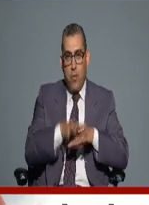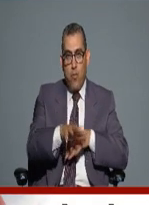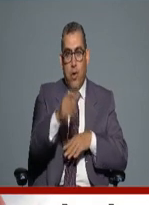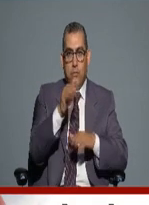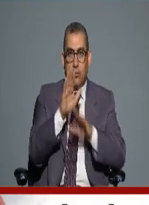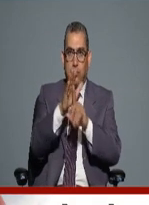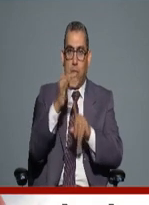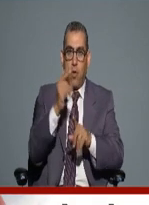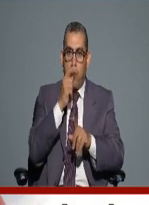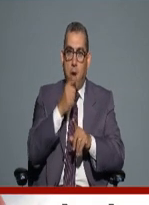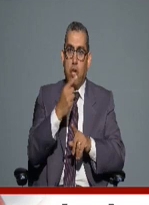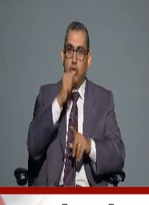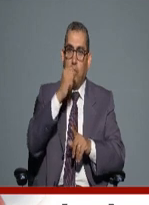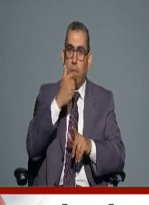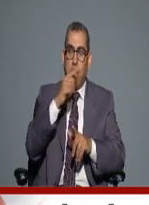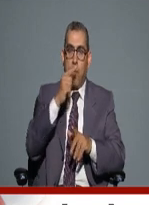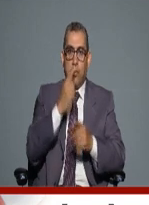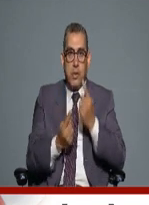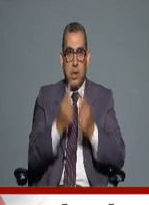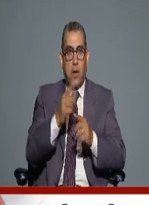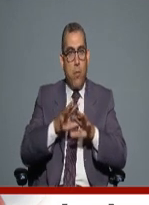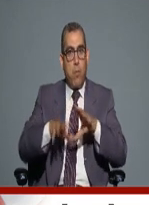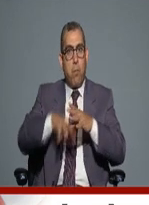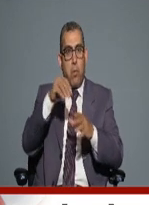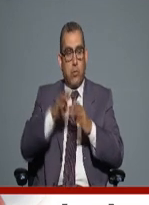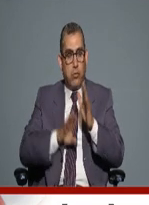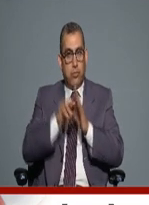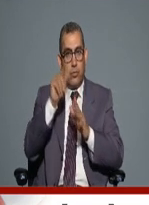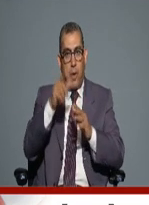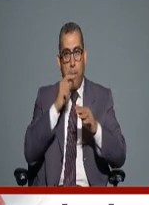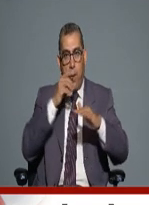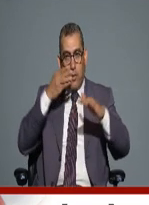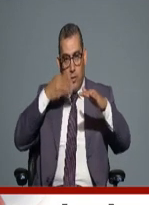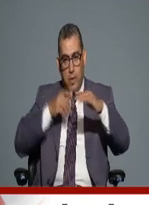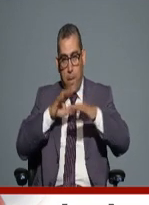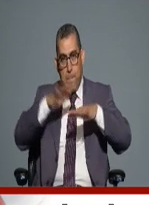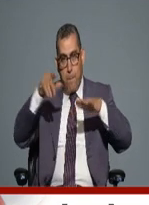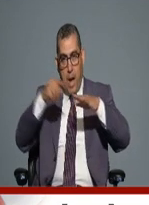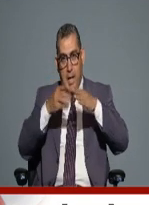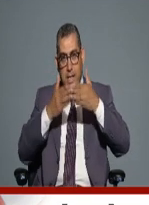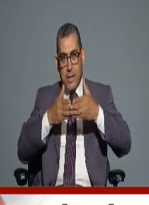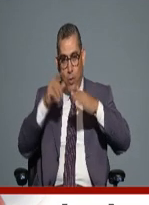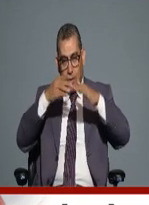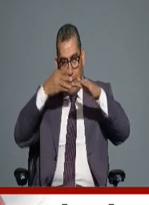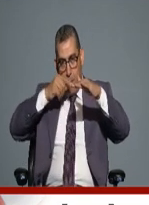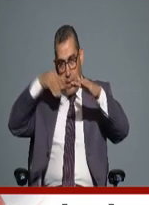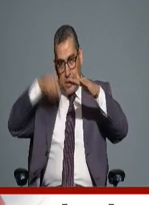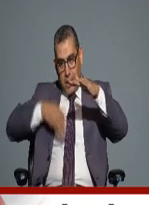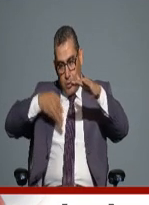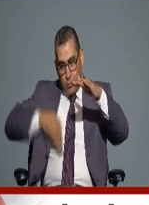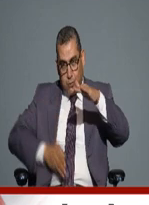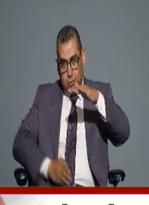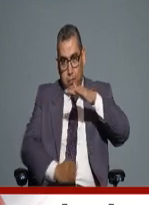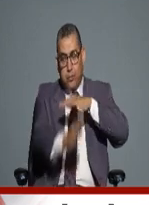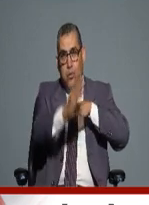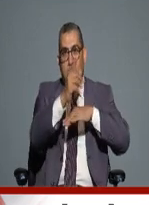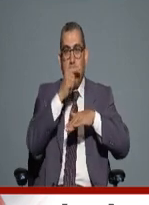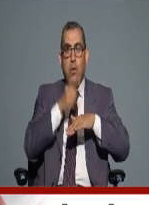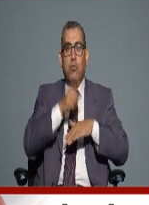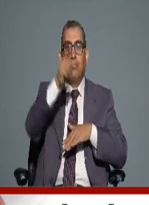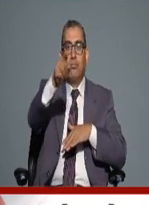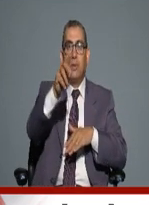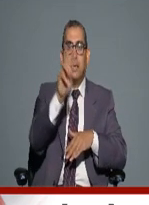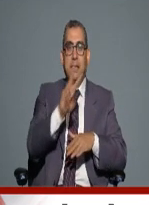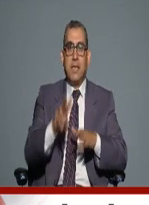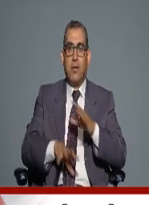جدا بيهم وبالتنمية ومشروعات التنمية زي ما قال معالي وزير الزراعة في مداخلته. العديد من